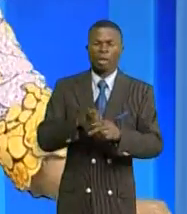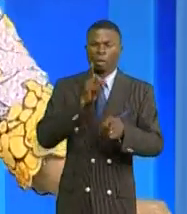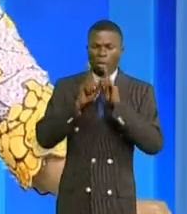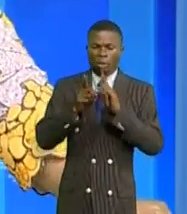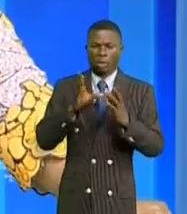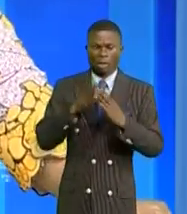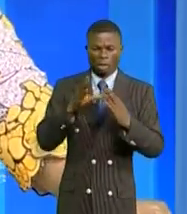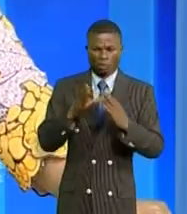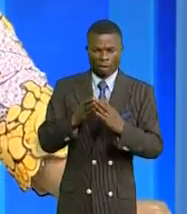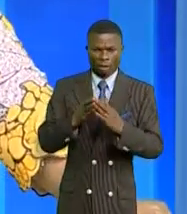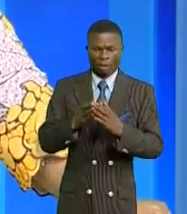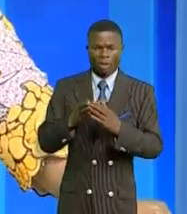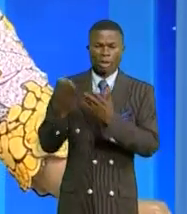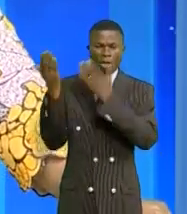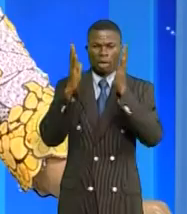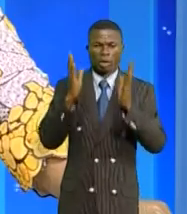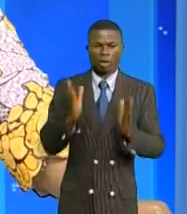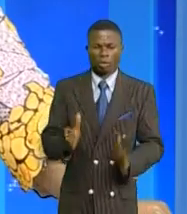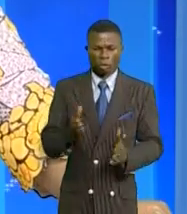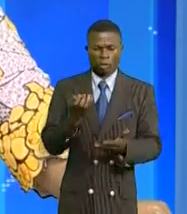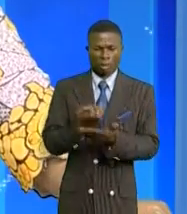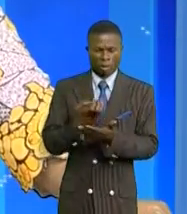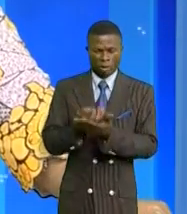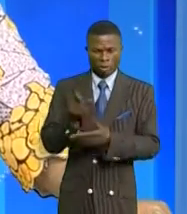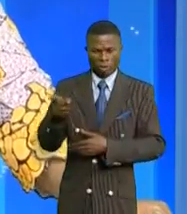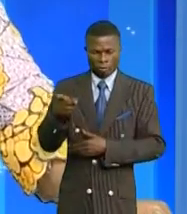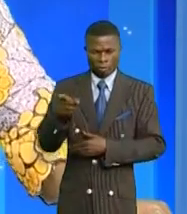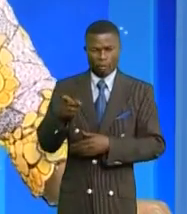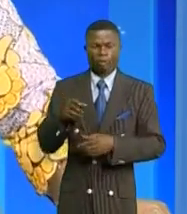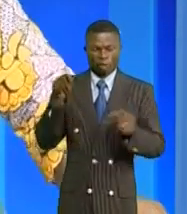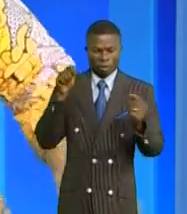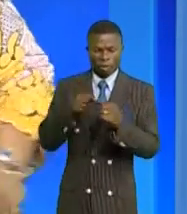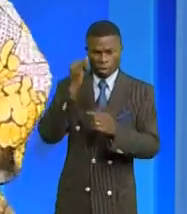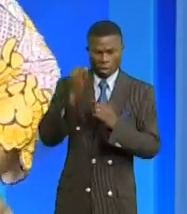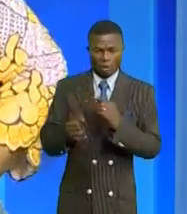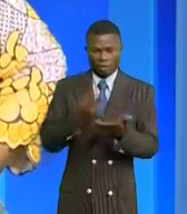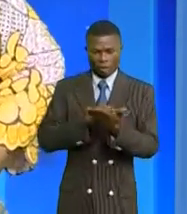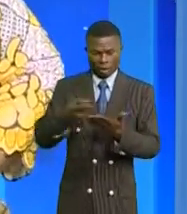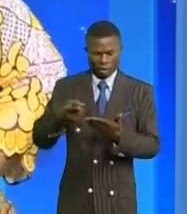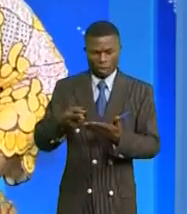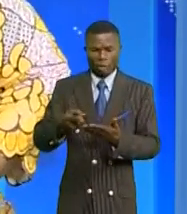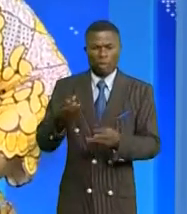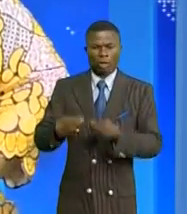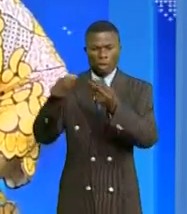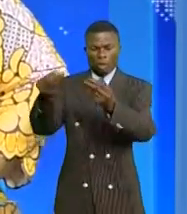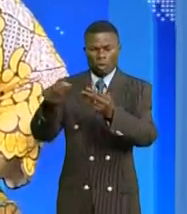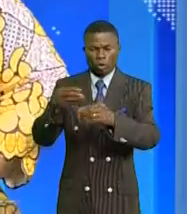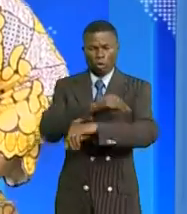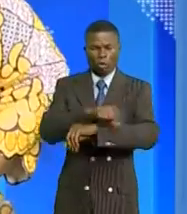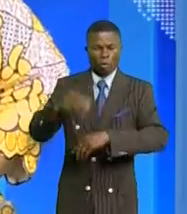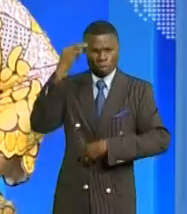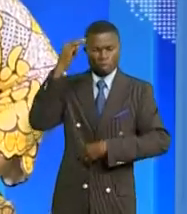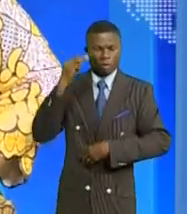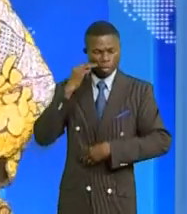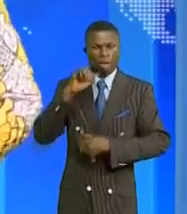des discussions avec les opérateurs économiques de ce secteur. Ils ont jusqu'à la fin de cette semaine pour déposer au ministère les